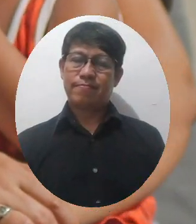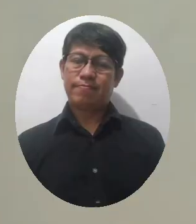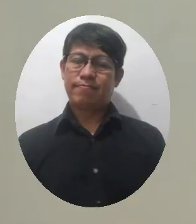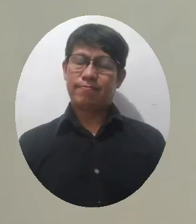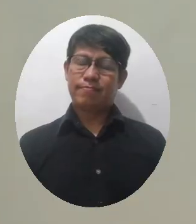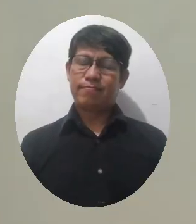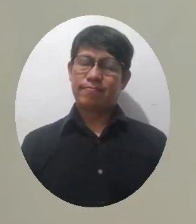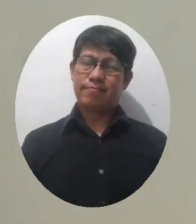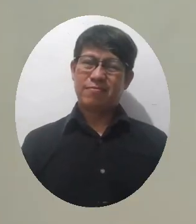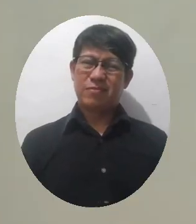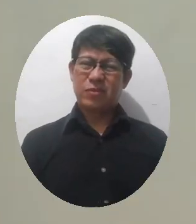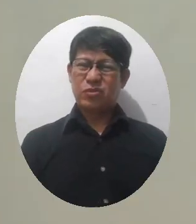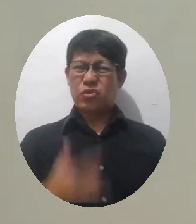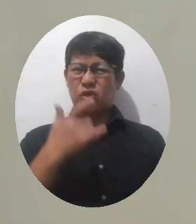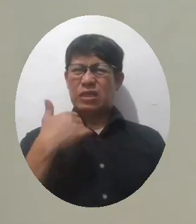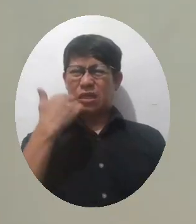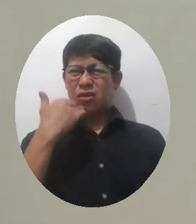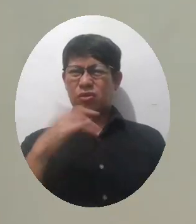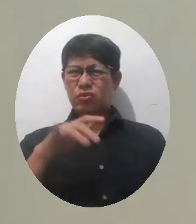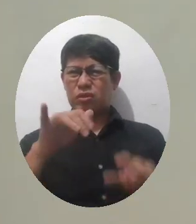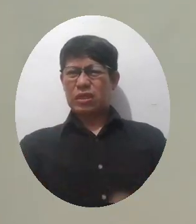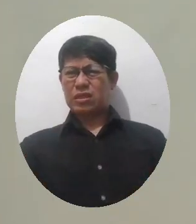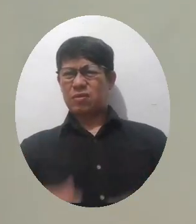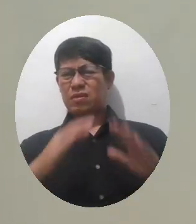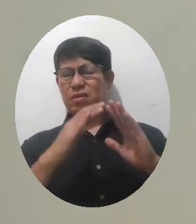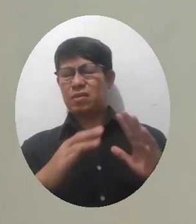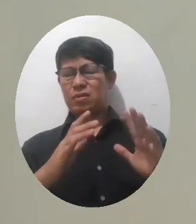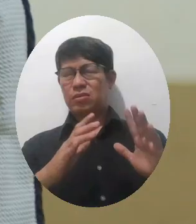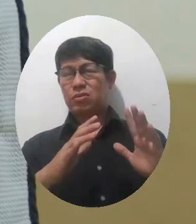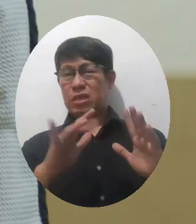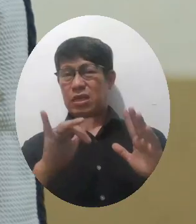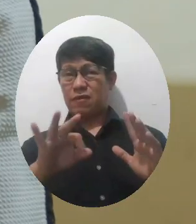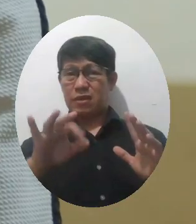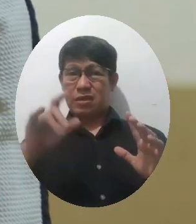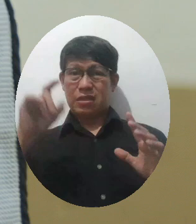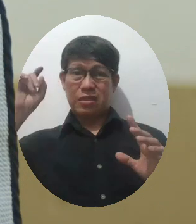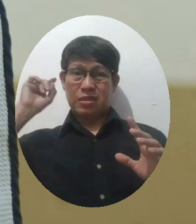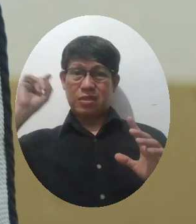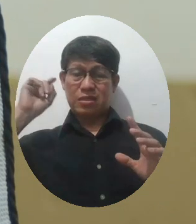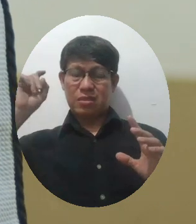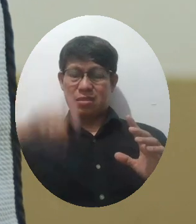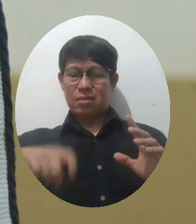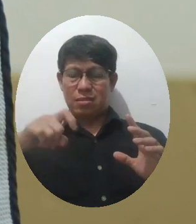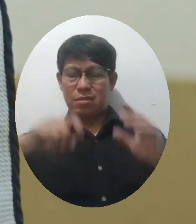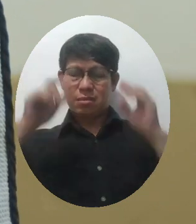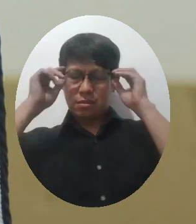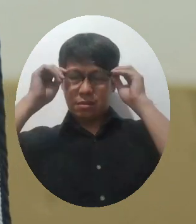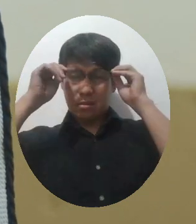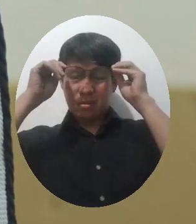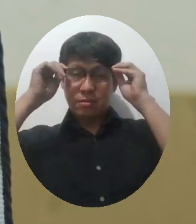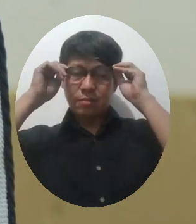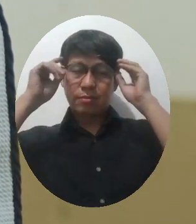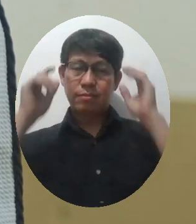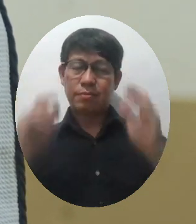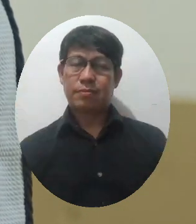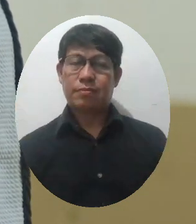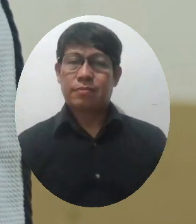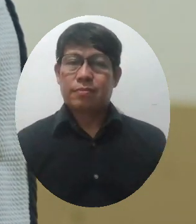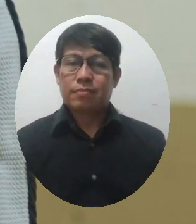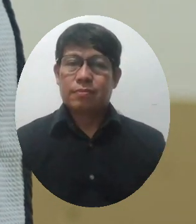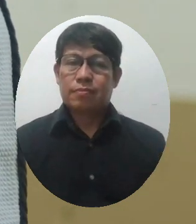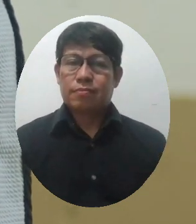dito, tapos hindi ako masyadong lumalabas talaga. Parang kung magkaroon man ako ng hearing aid, parang feeling ko parang malaya ako, parang